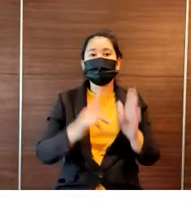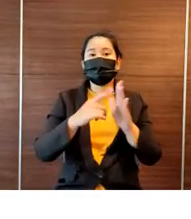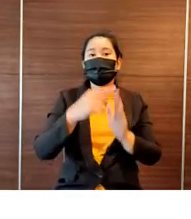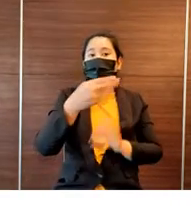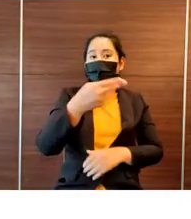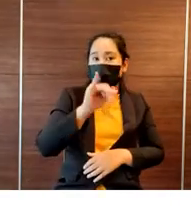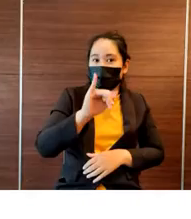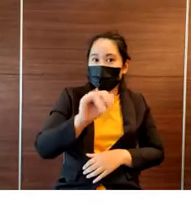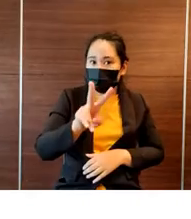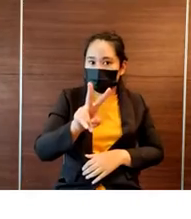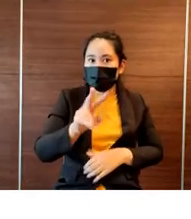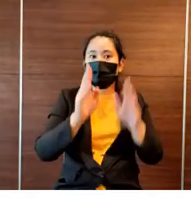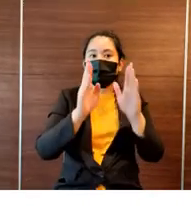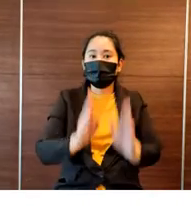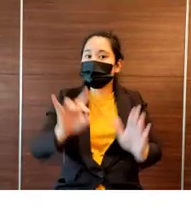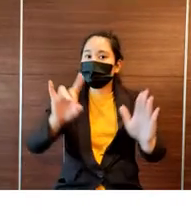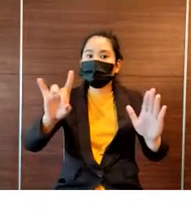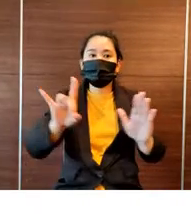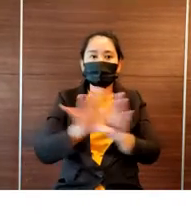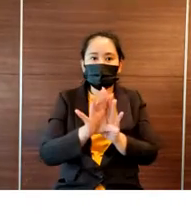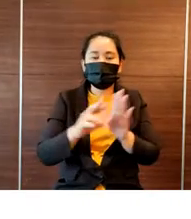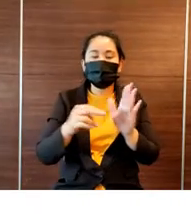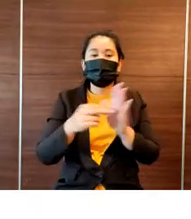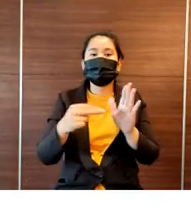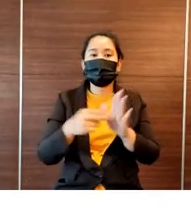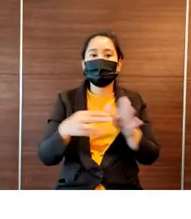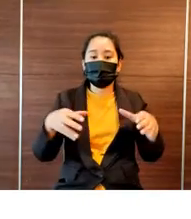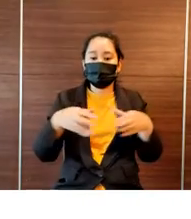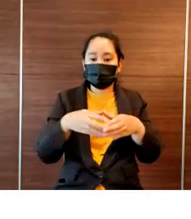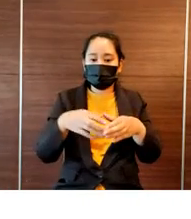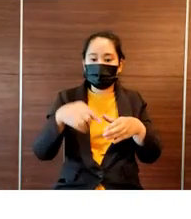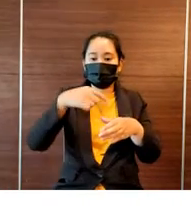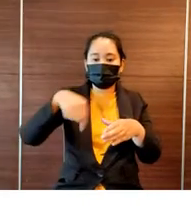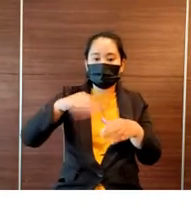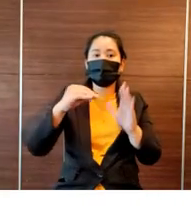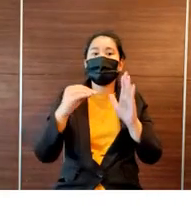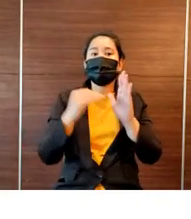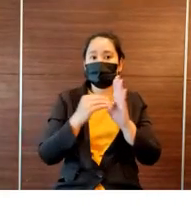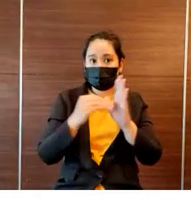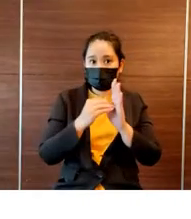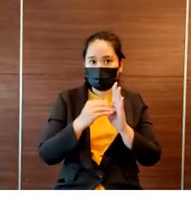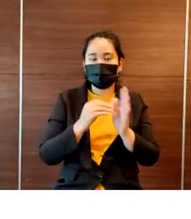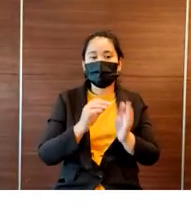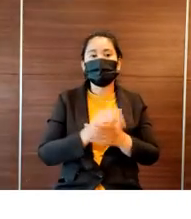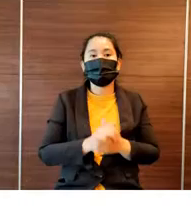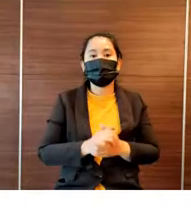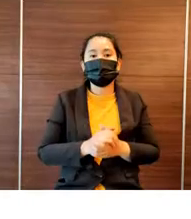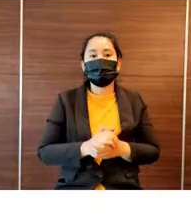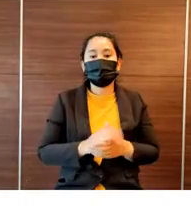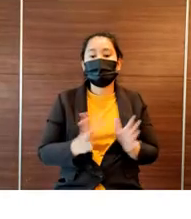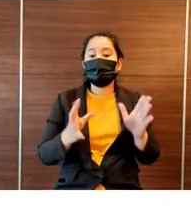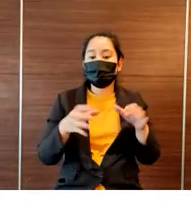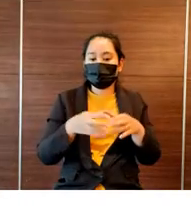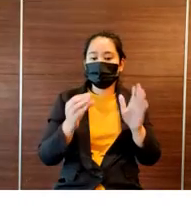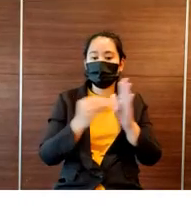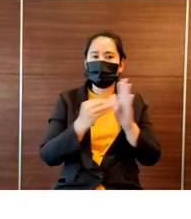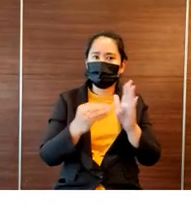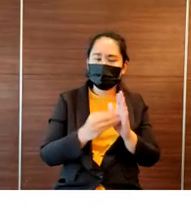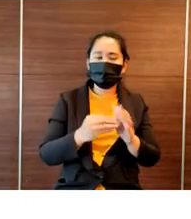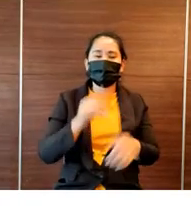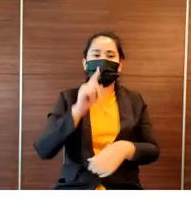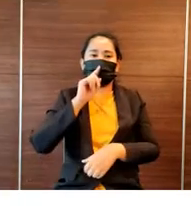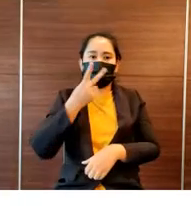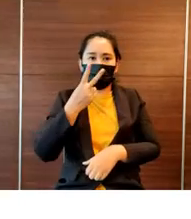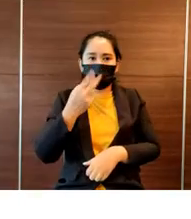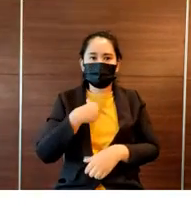HIV รายสุดท้ายในประเทศไทยจะเป็น MSM ที่อาศัยอยู่ในกรุงเทพและมีภาวะความทับซ้อนจาก